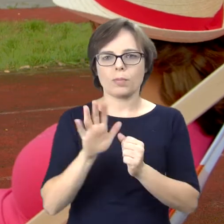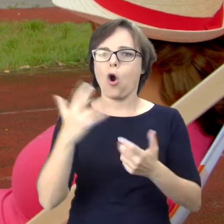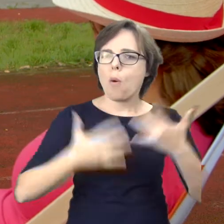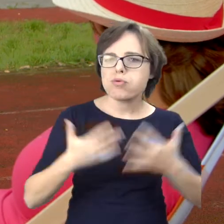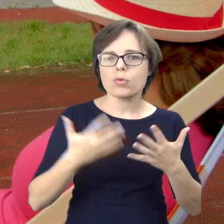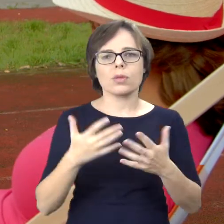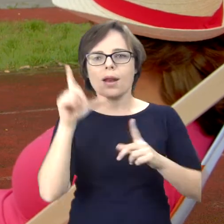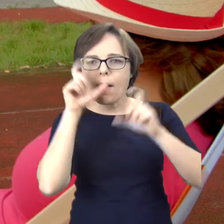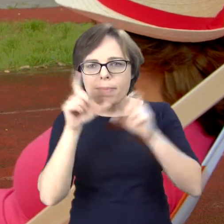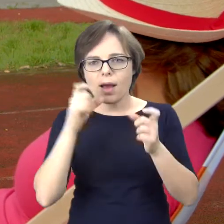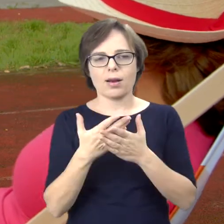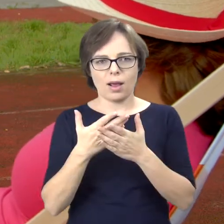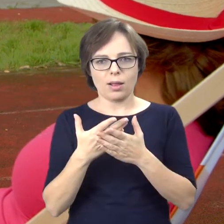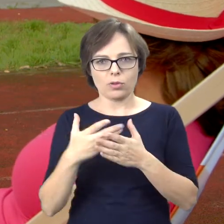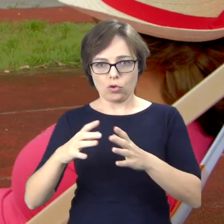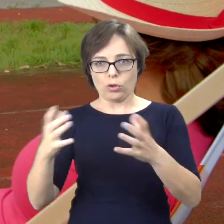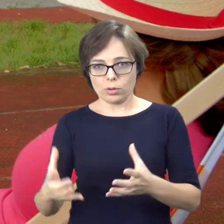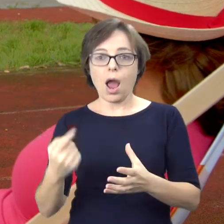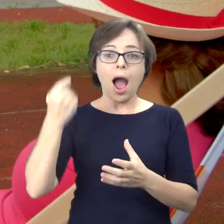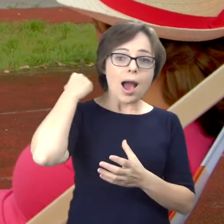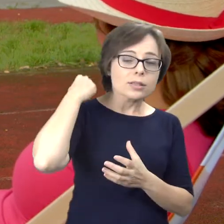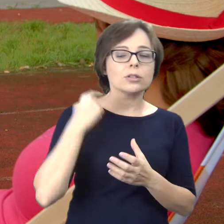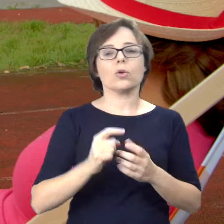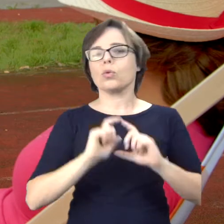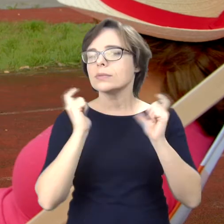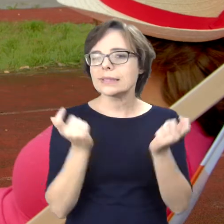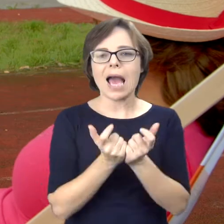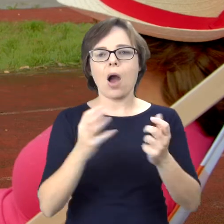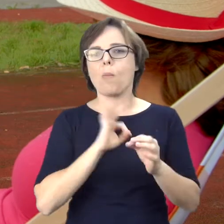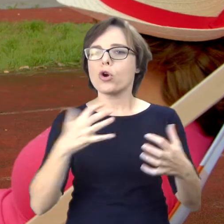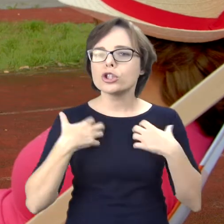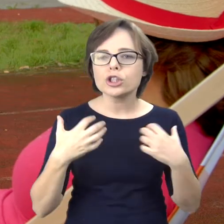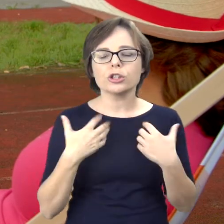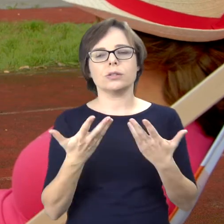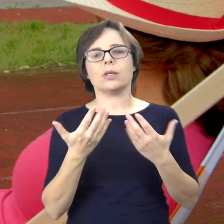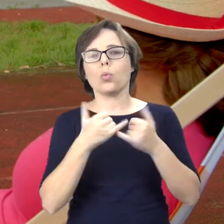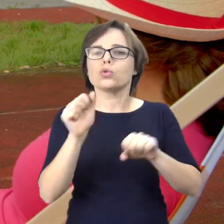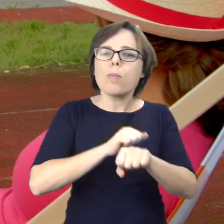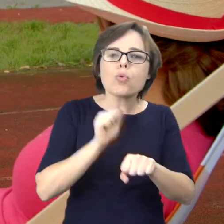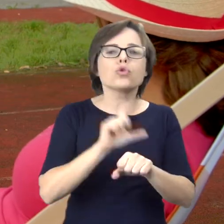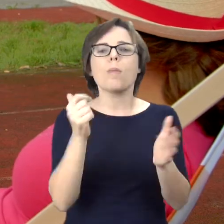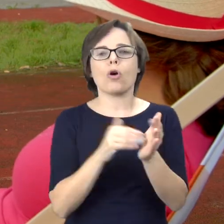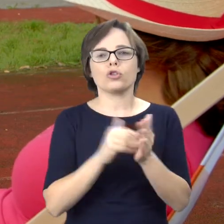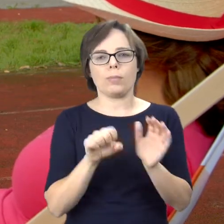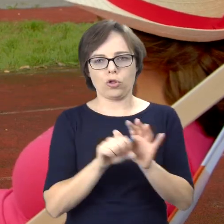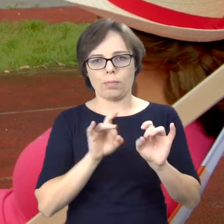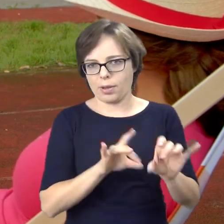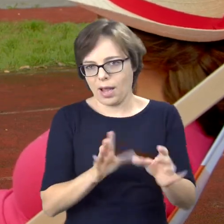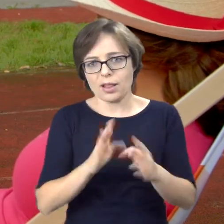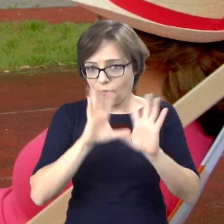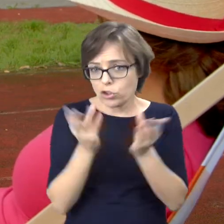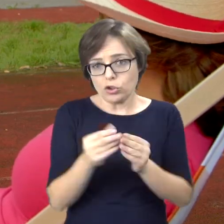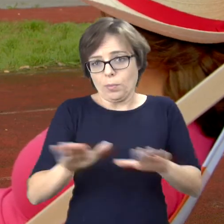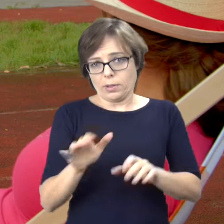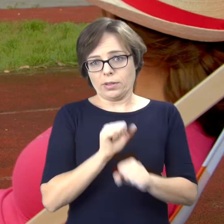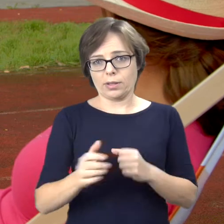a w tym 20-kilogramowym cały sprzęt do biegania, całe życie moje, które po prostu mi było potrzebne i to wszystko się tam mieści. I